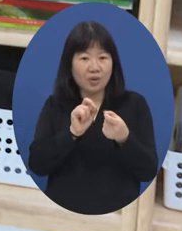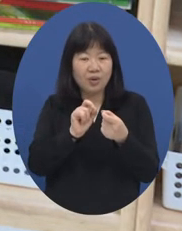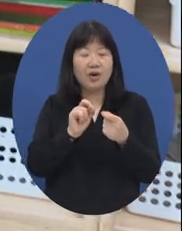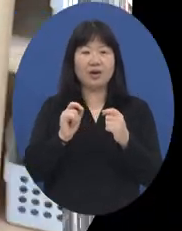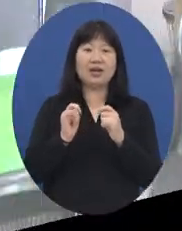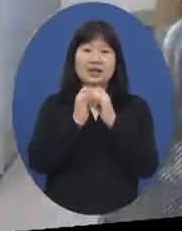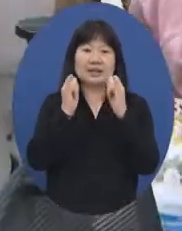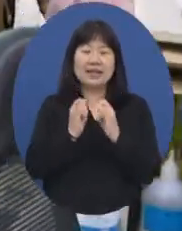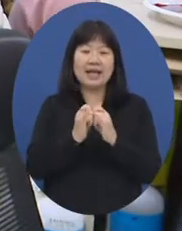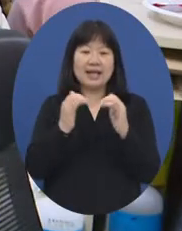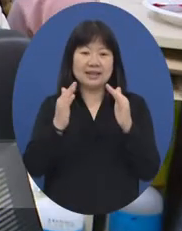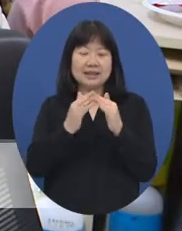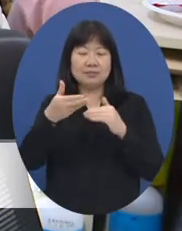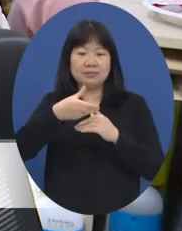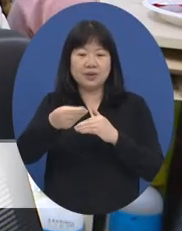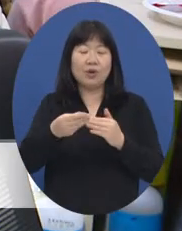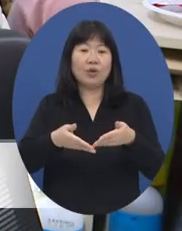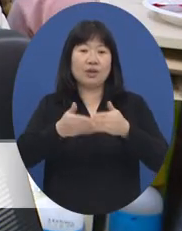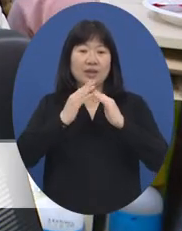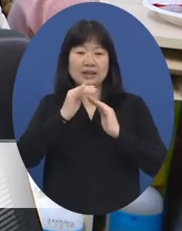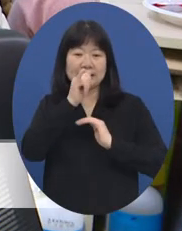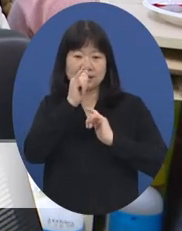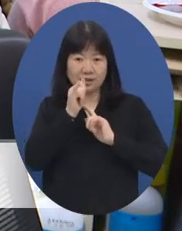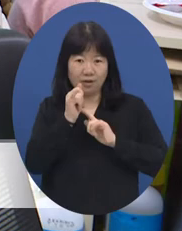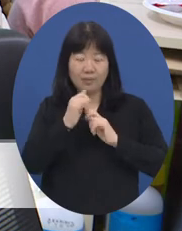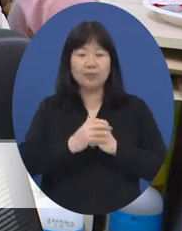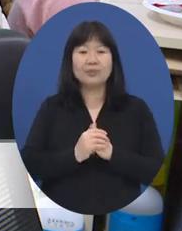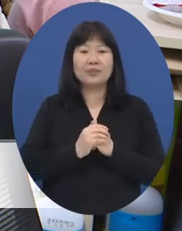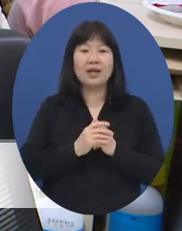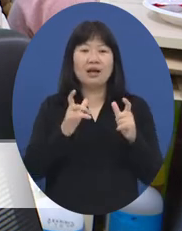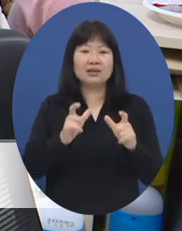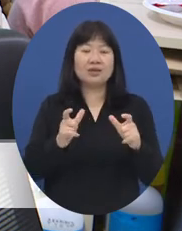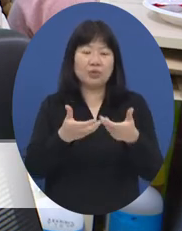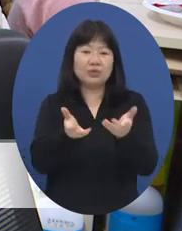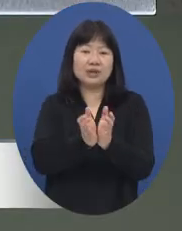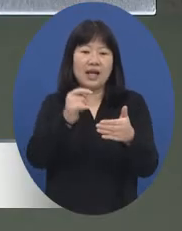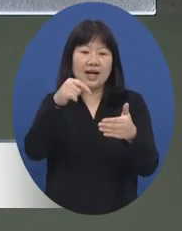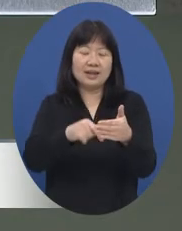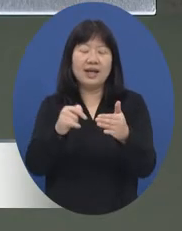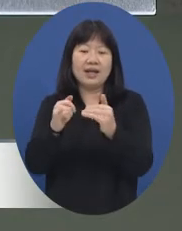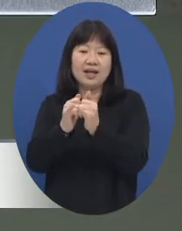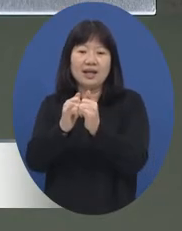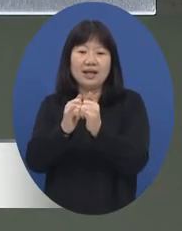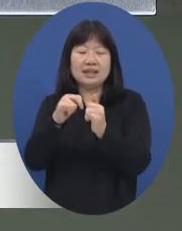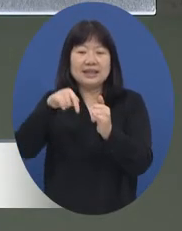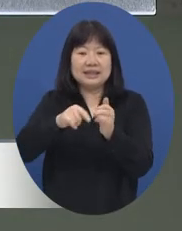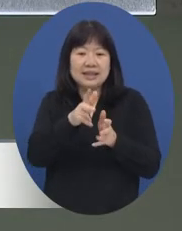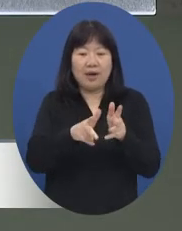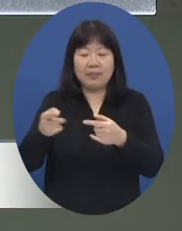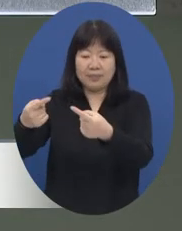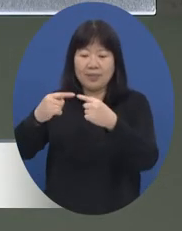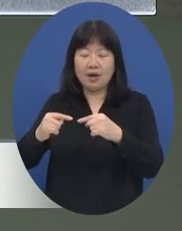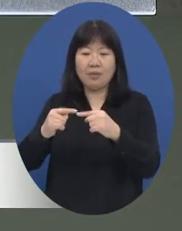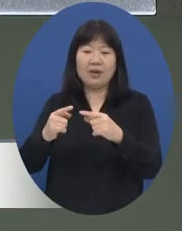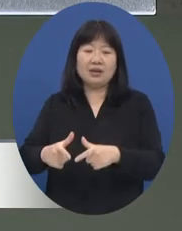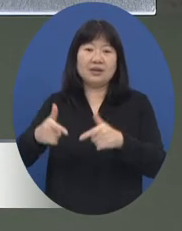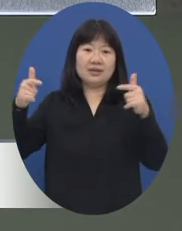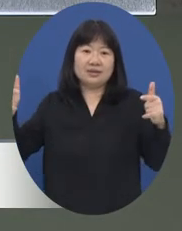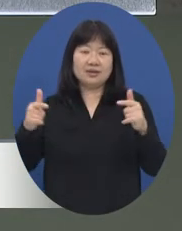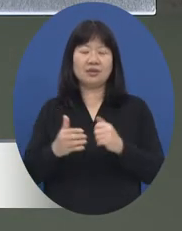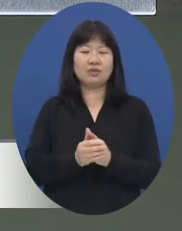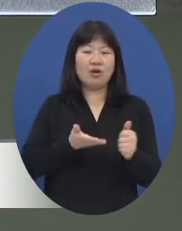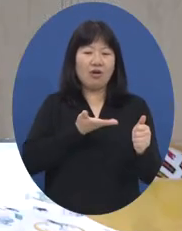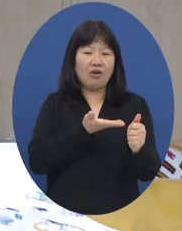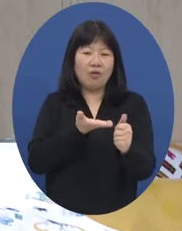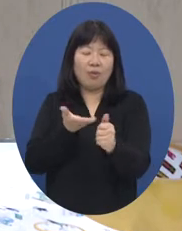생태계 구축 등을 제시했습니다 사회주택 지역 허브를 구축해 지역공동체사업 참여를 강화하고 공급